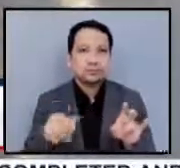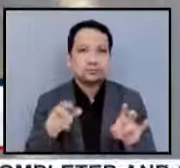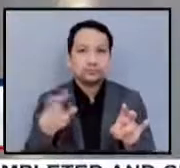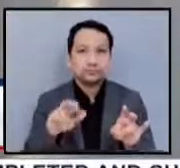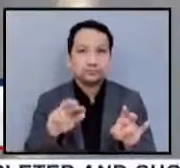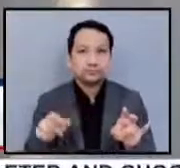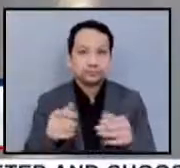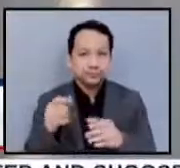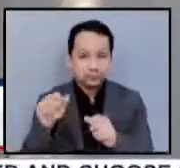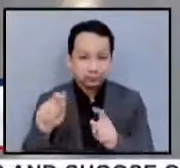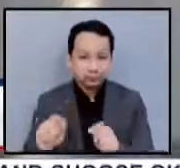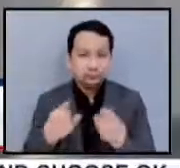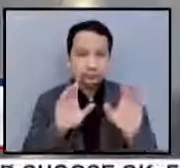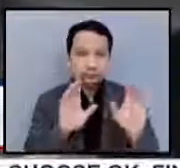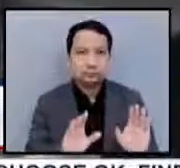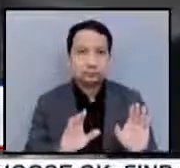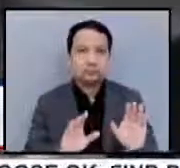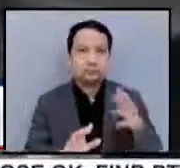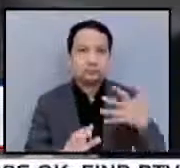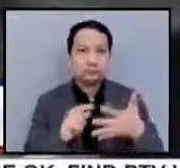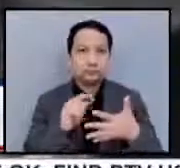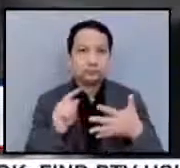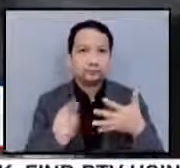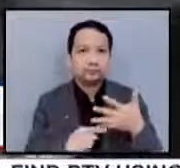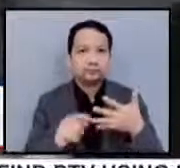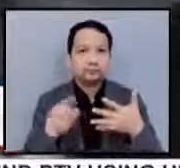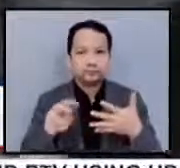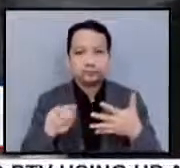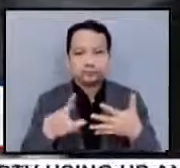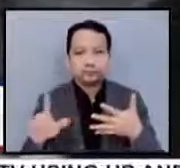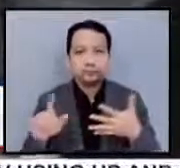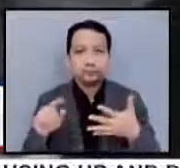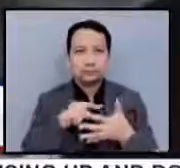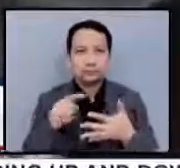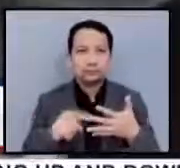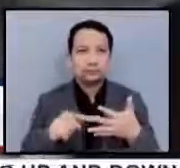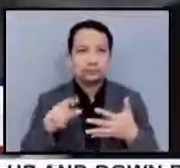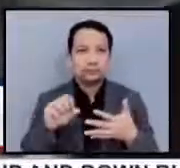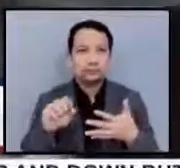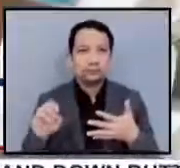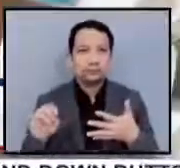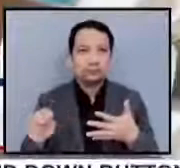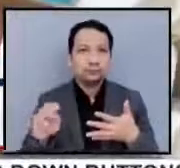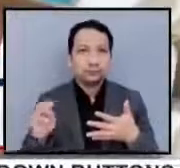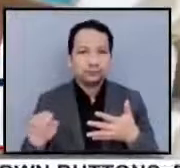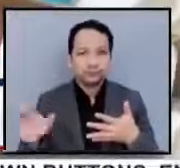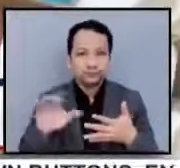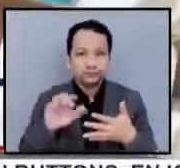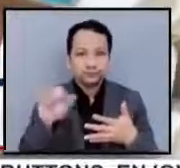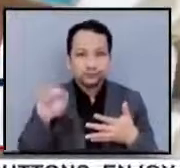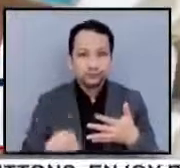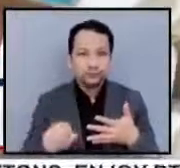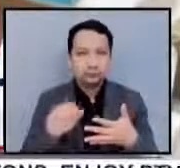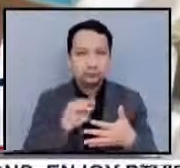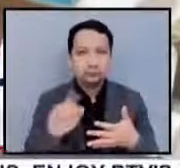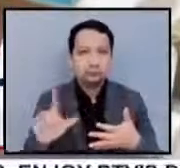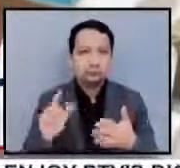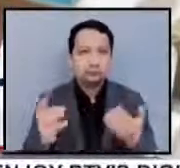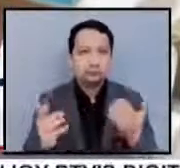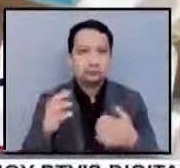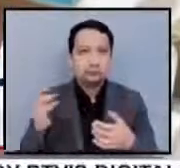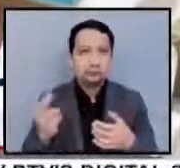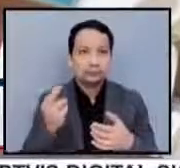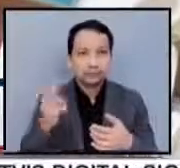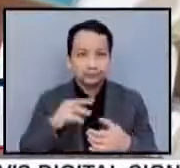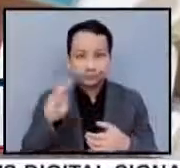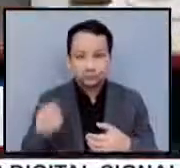at Linggo sa limang malls sa NCR, particular sa SM Fairview, MOA at South Mall. Meron din sa Robinsons Manila at